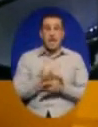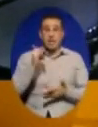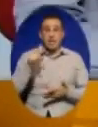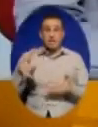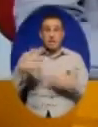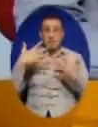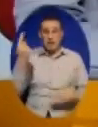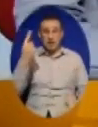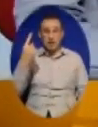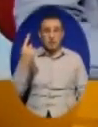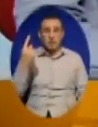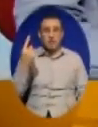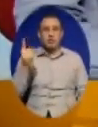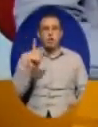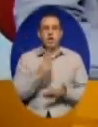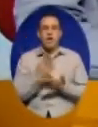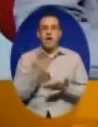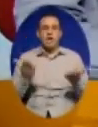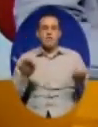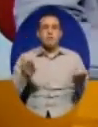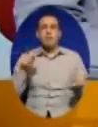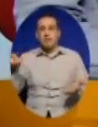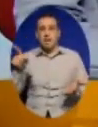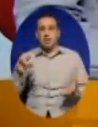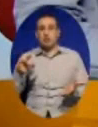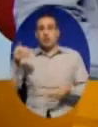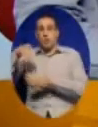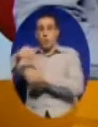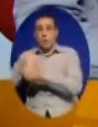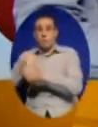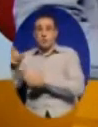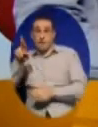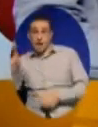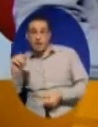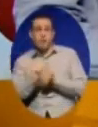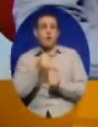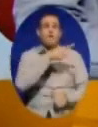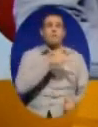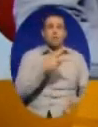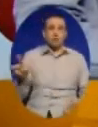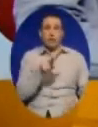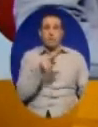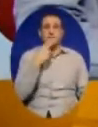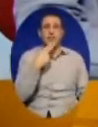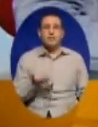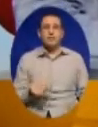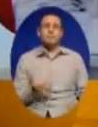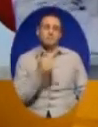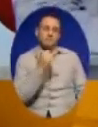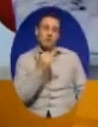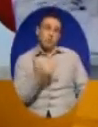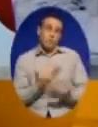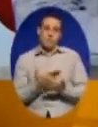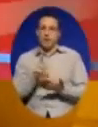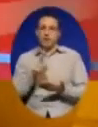היחידי, אז לא היה לבד זה בין, לא היה פועל. לא היה הבדל בין אלה שיוצאים מרד ולא היה הבדל בין אלה שיוצאים מתל רד ומתל איראן. נכון. אבל עובדה שיש הבדל.